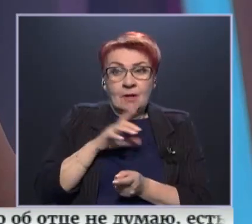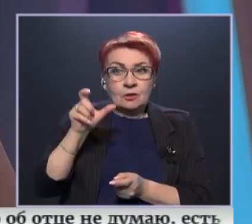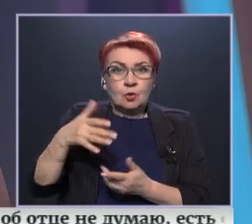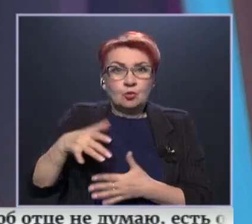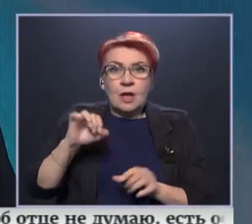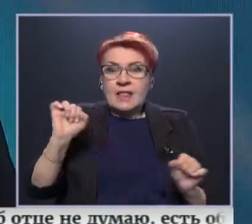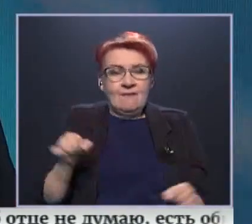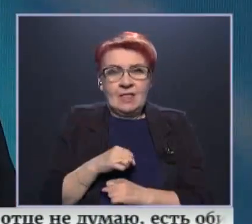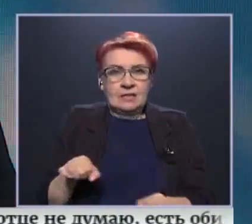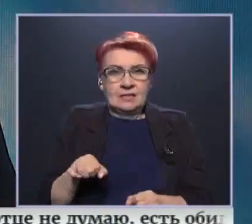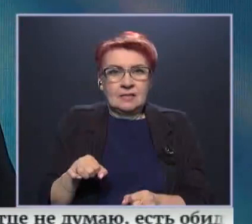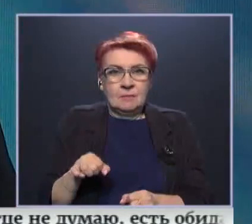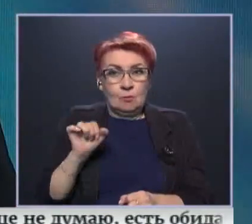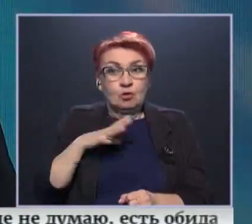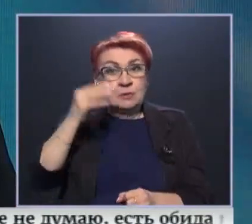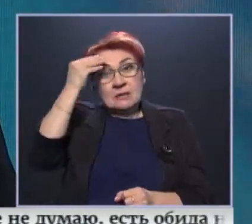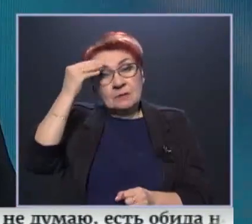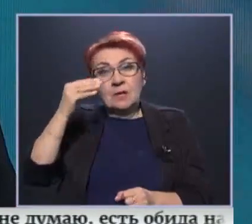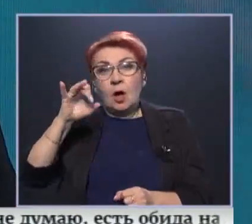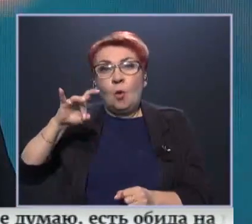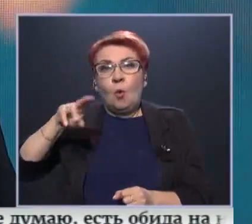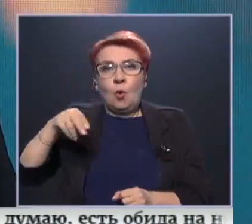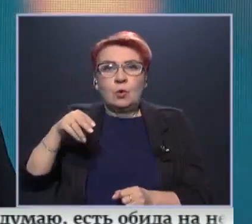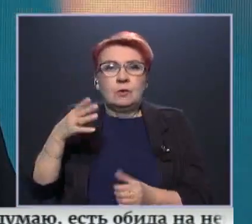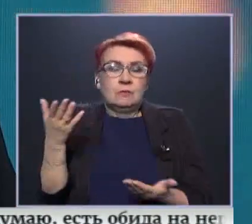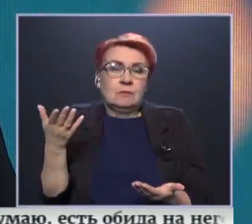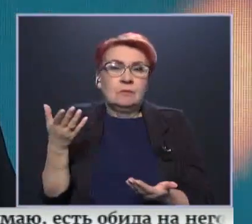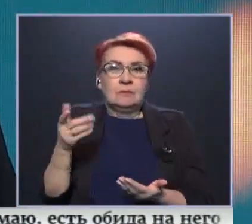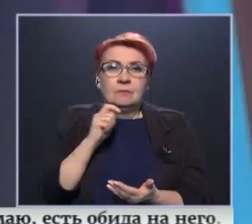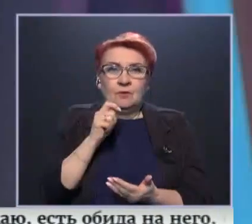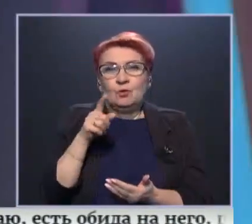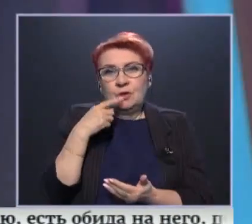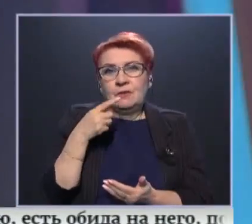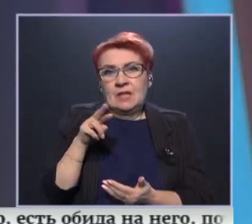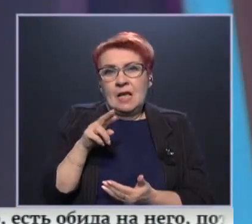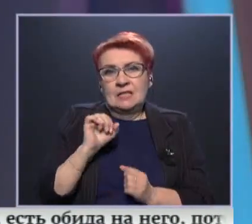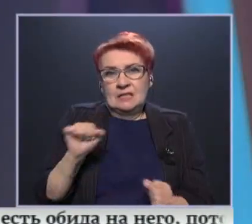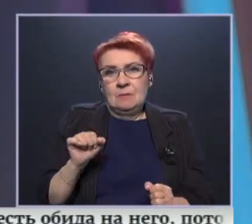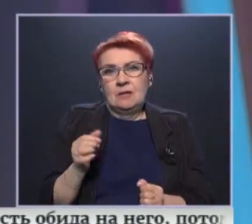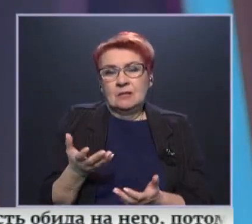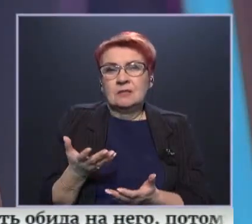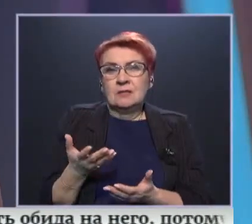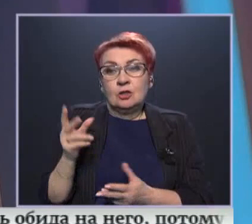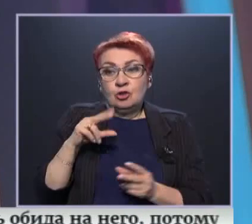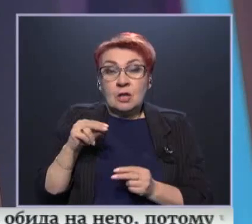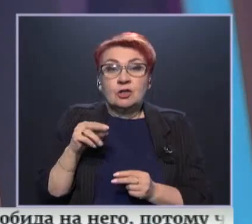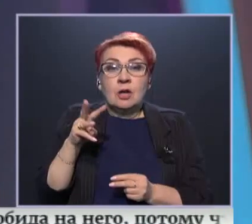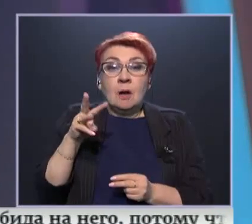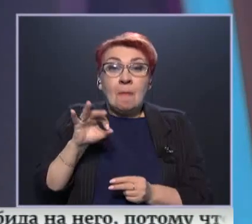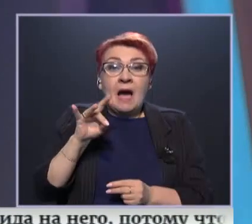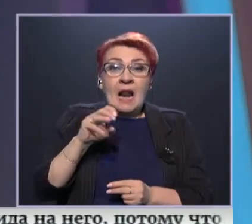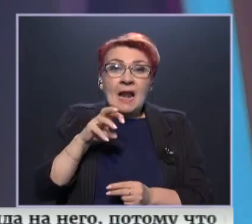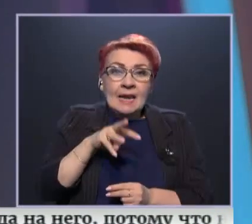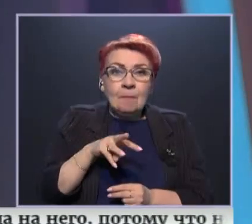что тебе кажется, я уж прошу прощения, что я беру на себя эту смелость, ты действительно кажешься моральным уродом. Вот из